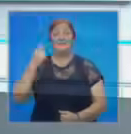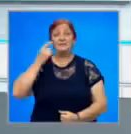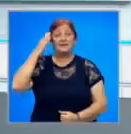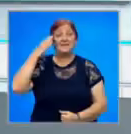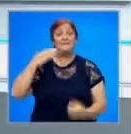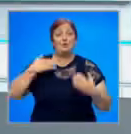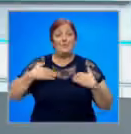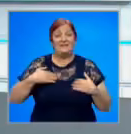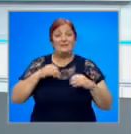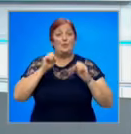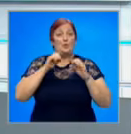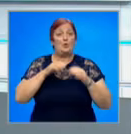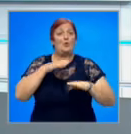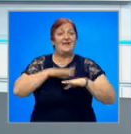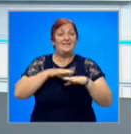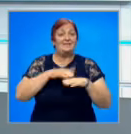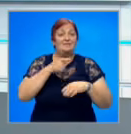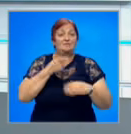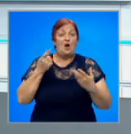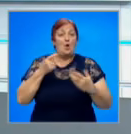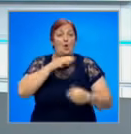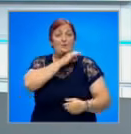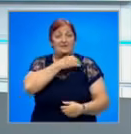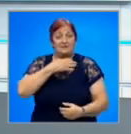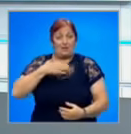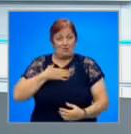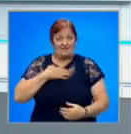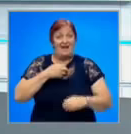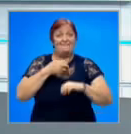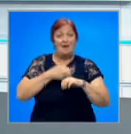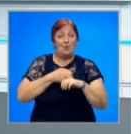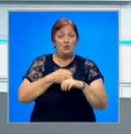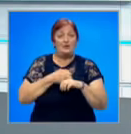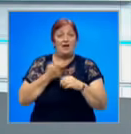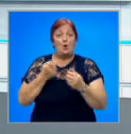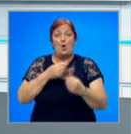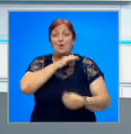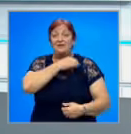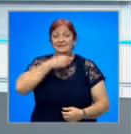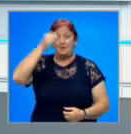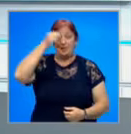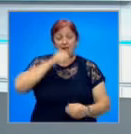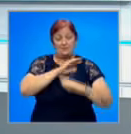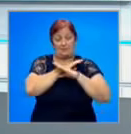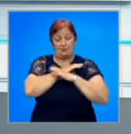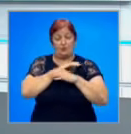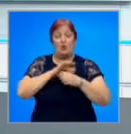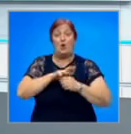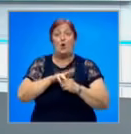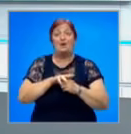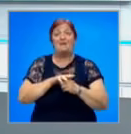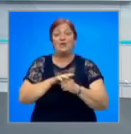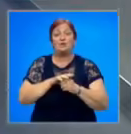За първи път Здравното министерство публикува данни за това колко вакцинирани у нас са в болница. И колко вакцинирани българи са починали